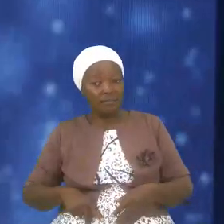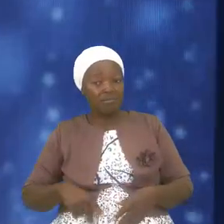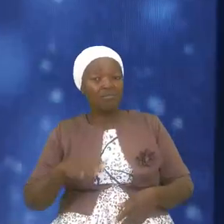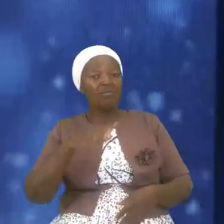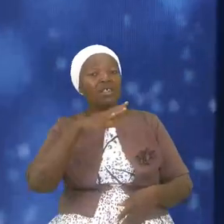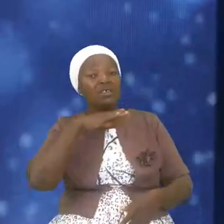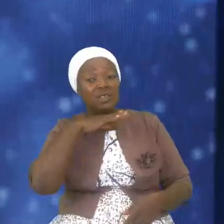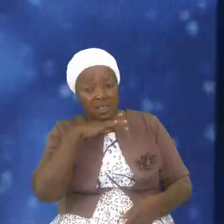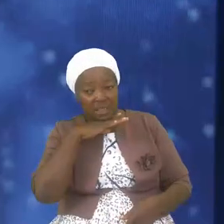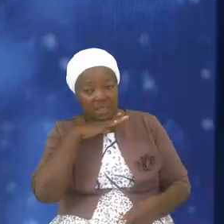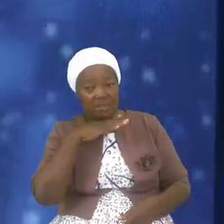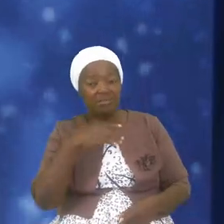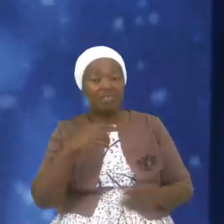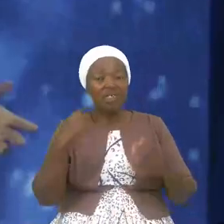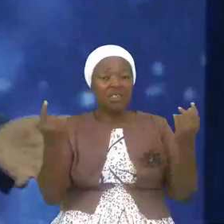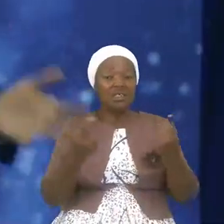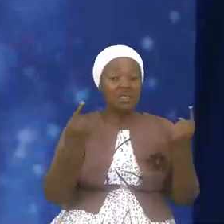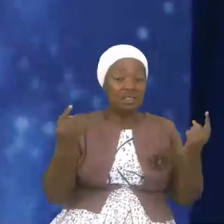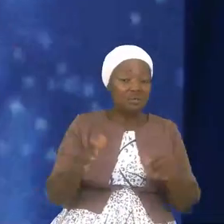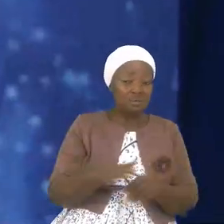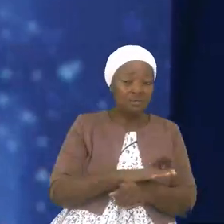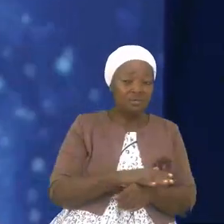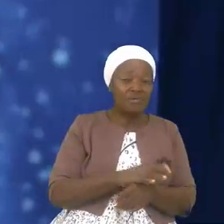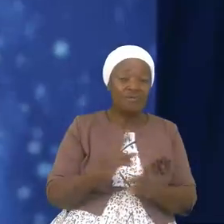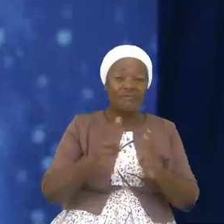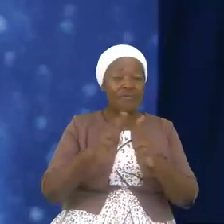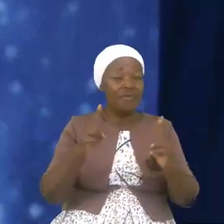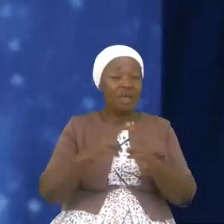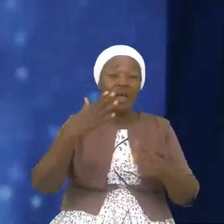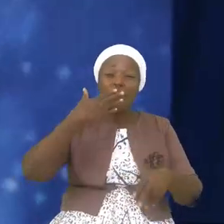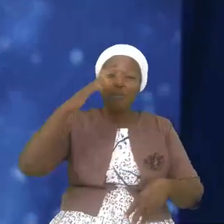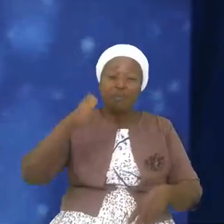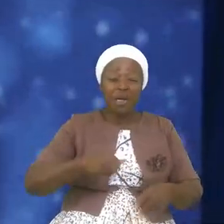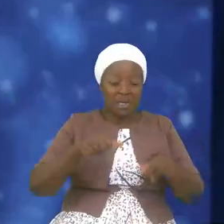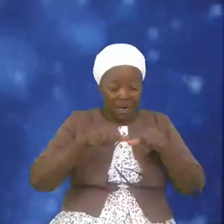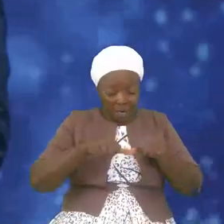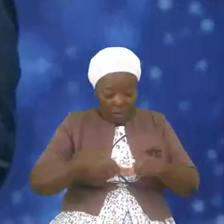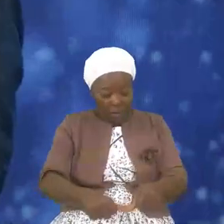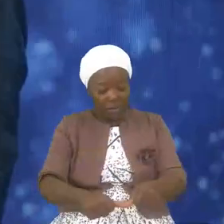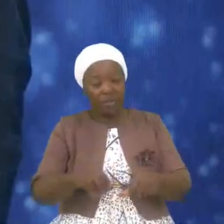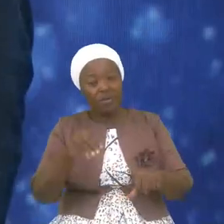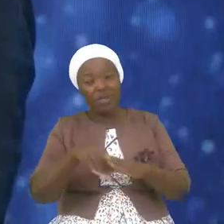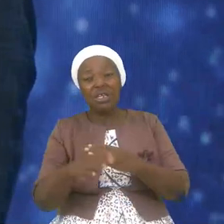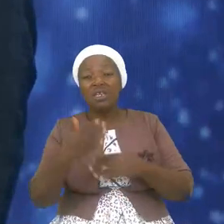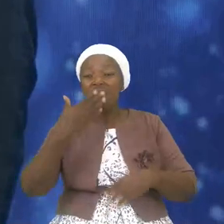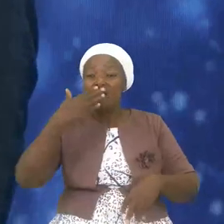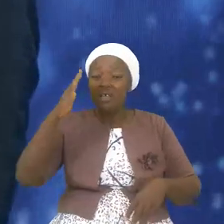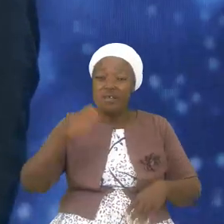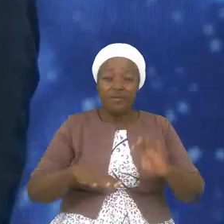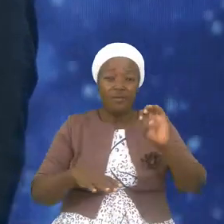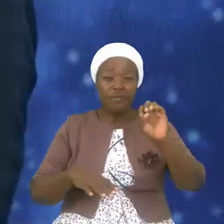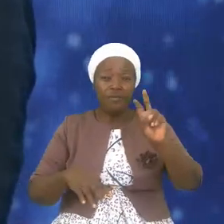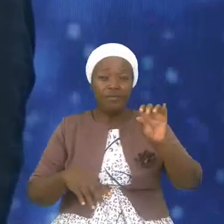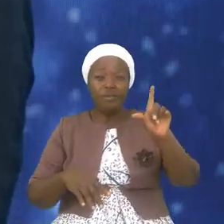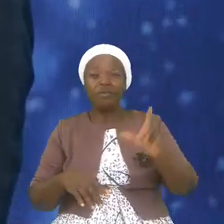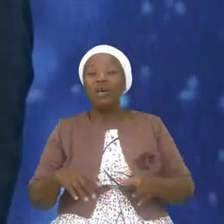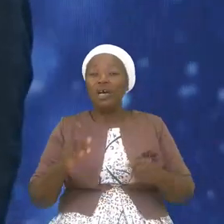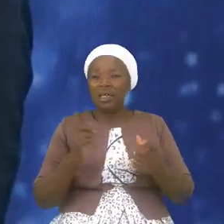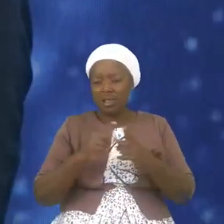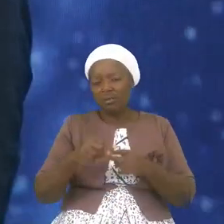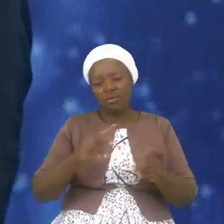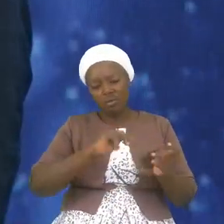souillé, pécheur, incorrigible. Et il est resté dans le mal. Tu dois faire marche arrière